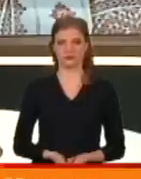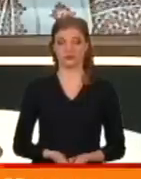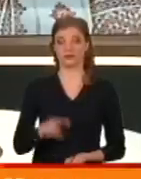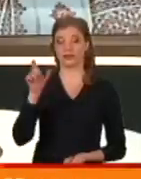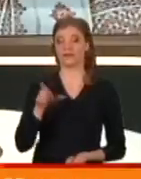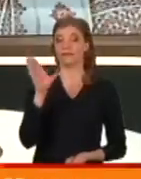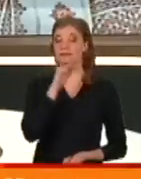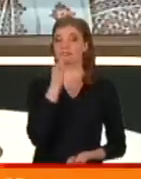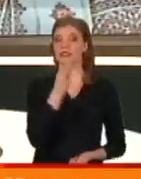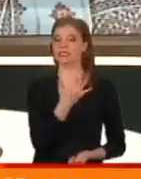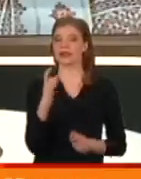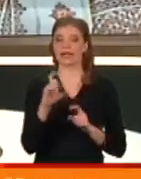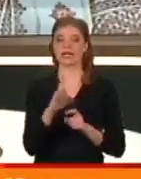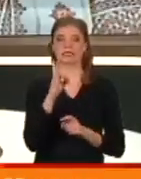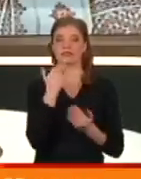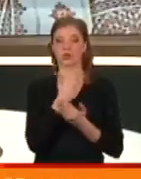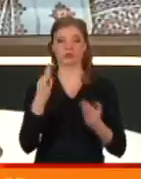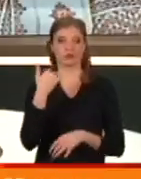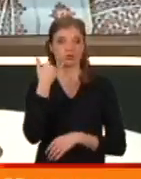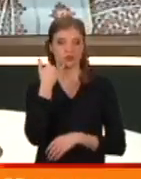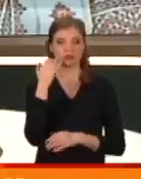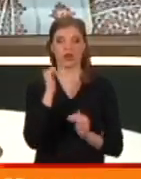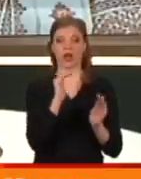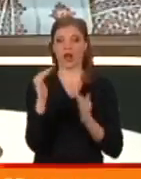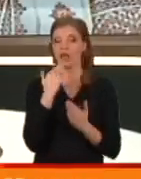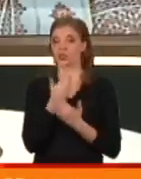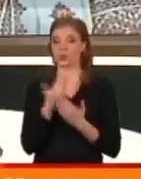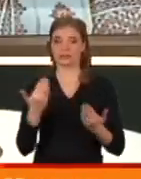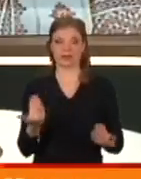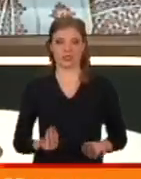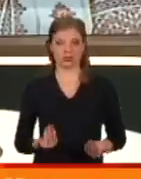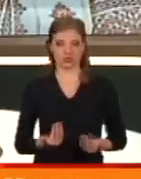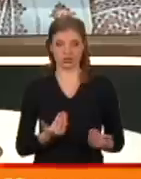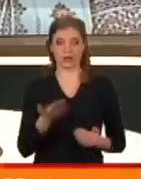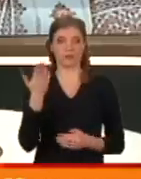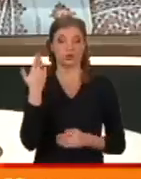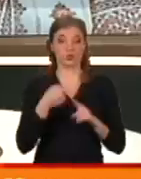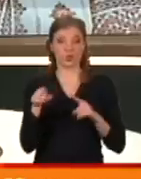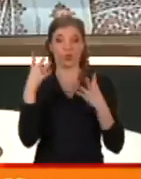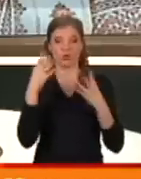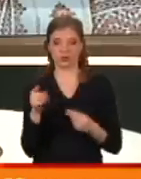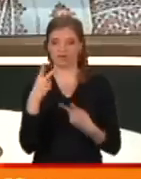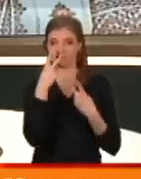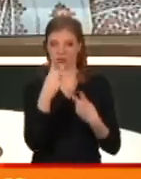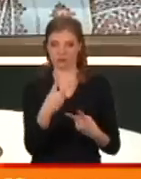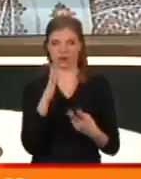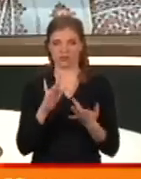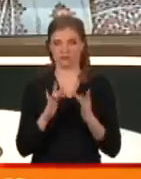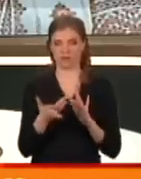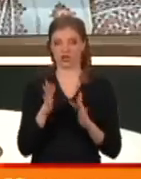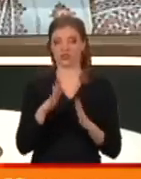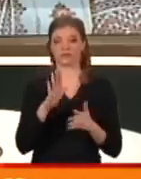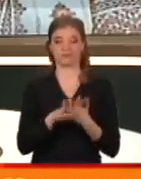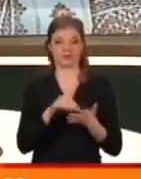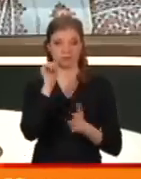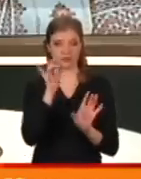Він встиг сказати їй кілька слів наостанок телефоном, а кадри останніх хвилин його життя того ж дня вона побачить у мережі. У